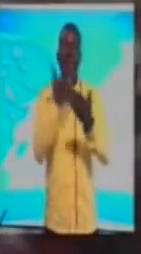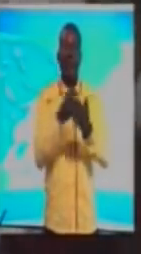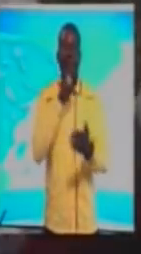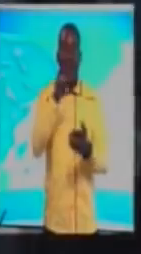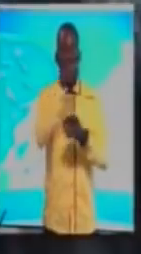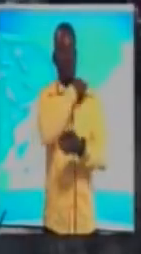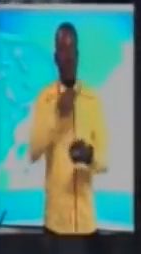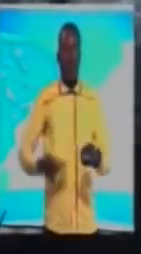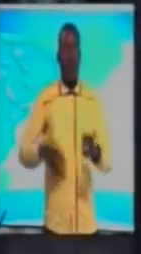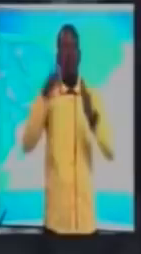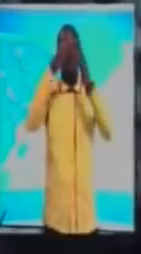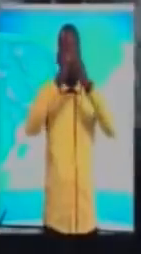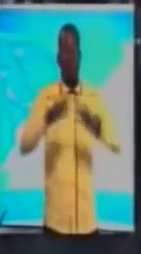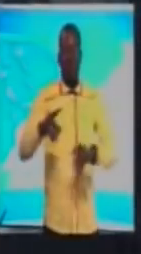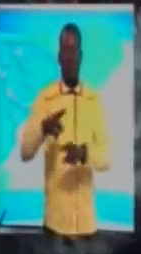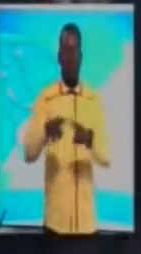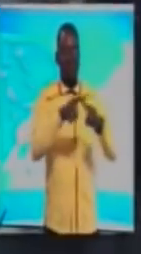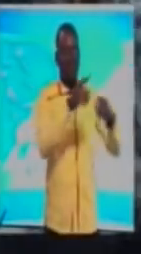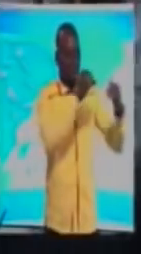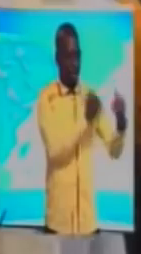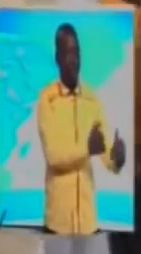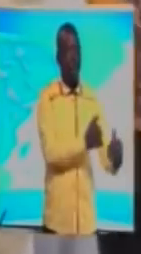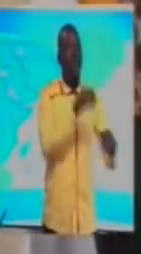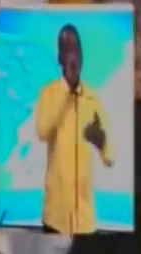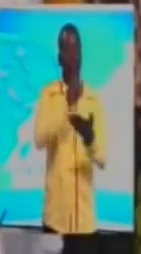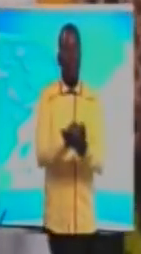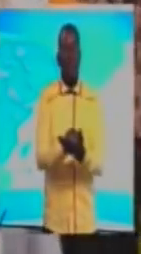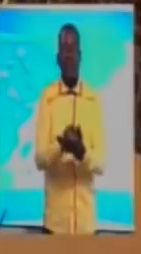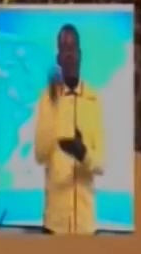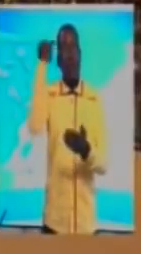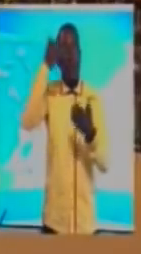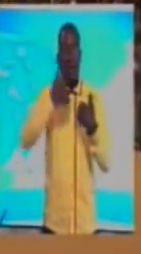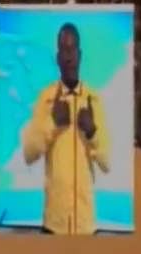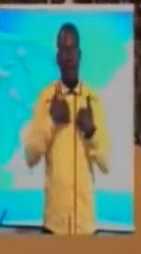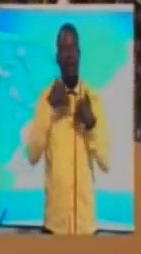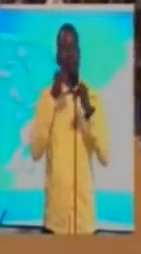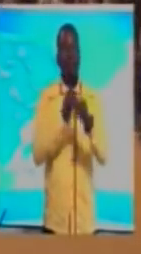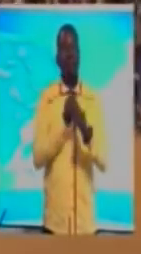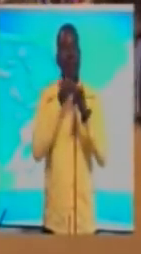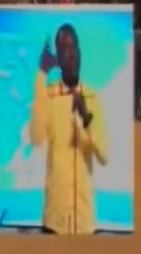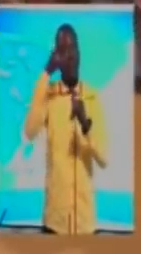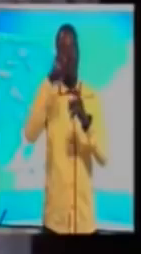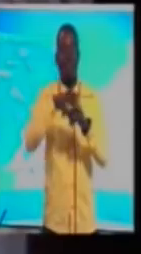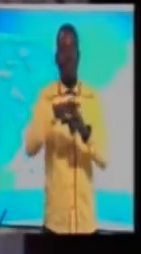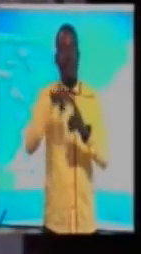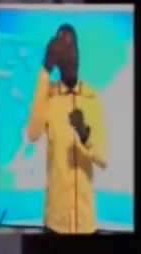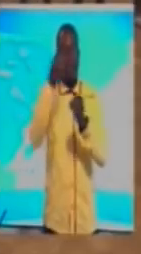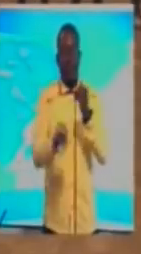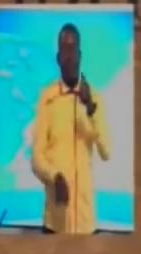dans toute sa diversité. À côté de ses activités culturelles, il y a également la course cycliste et la finale du